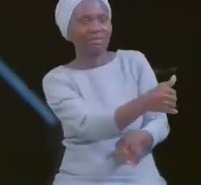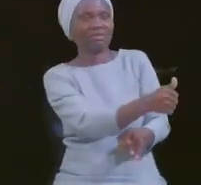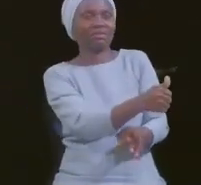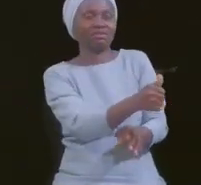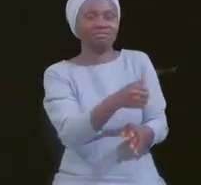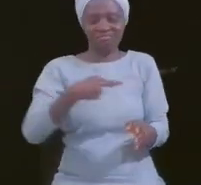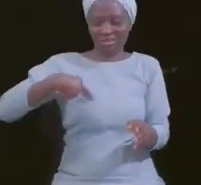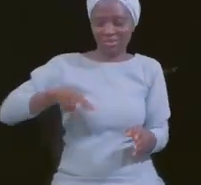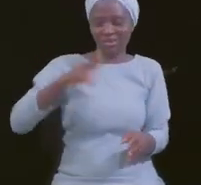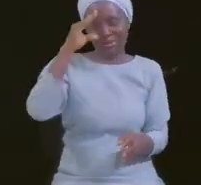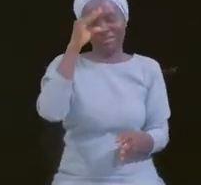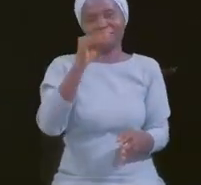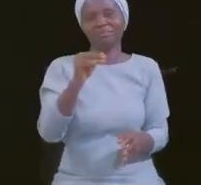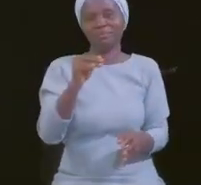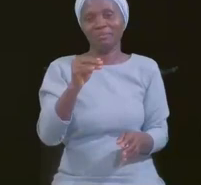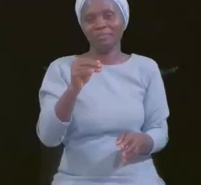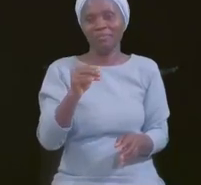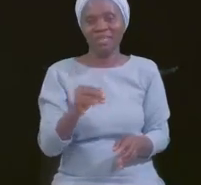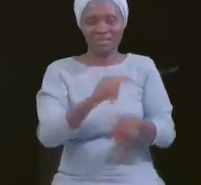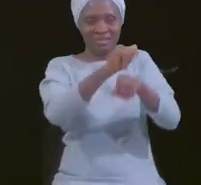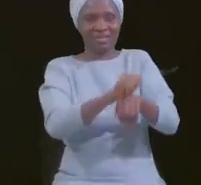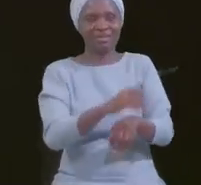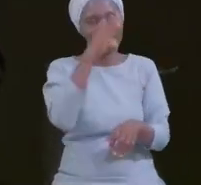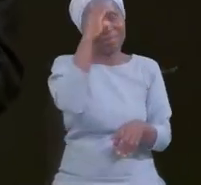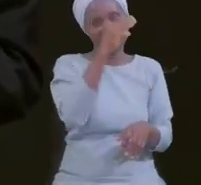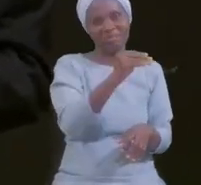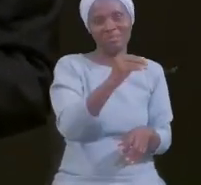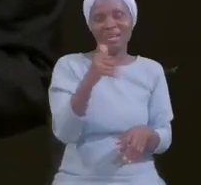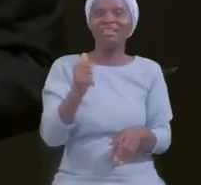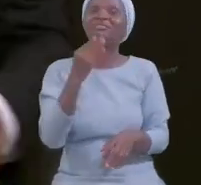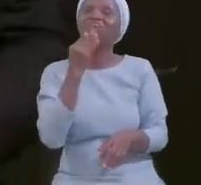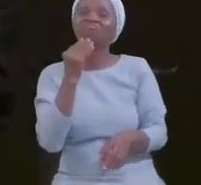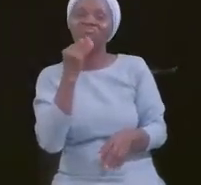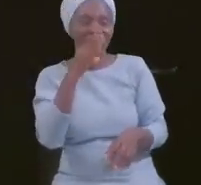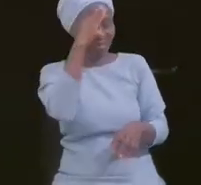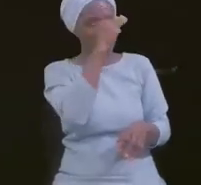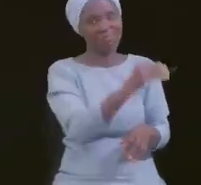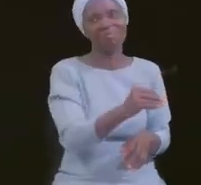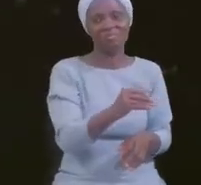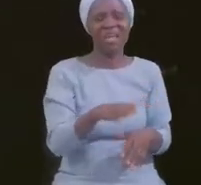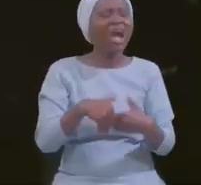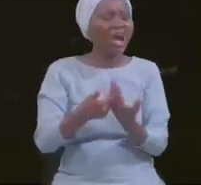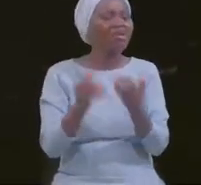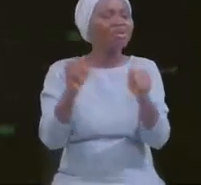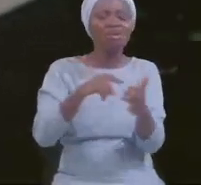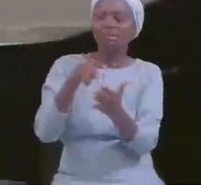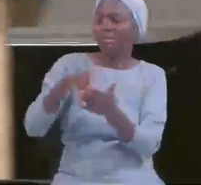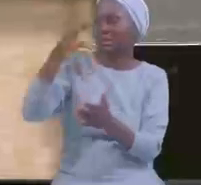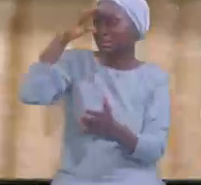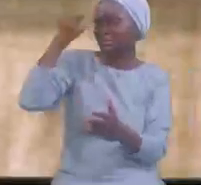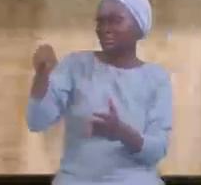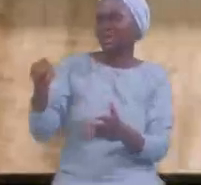religieux, un homme traditionnel, un juif. Comment cet homme, un simple